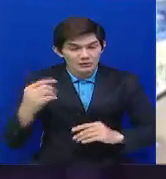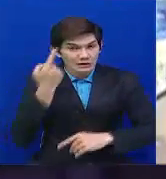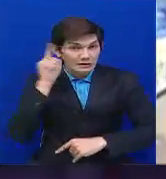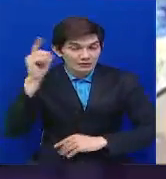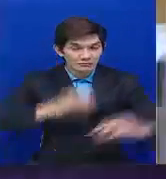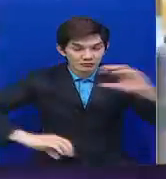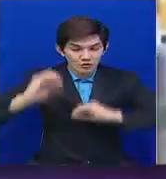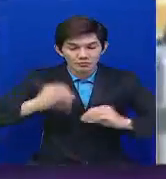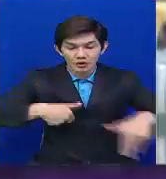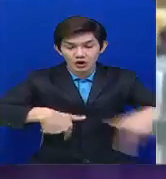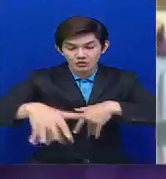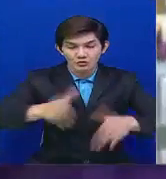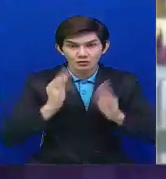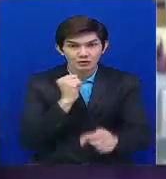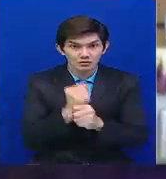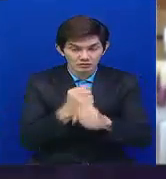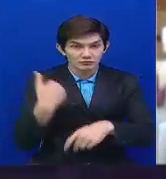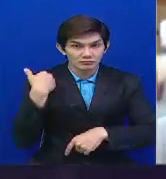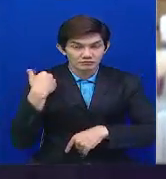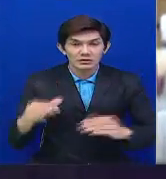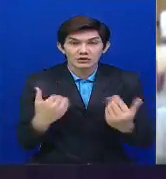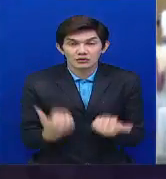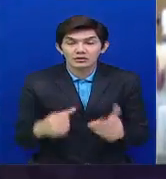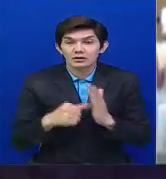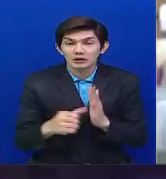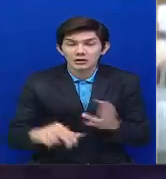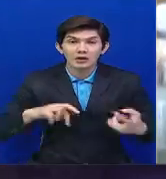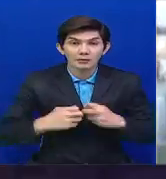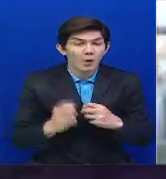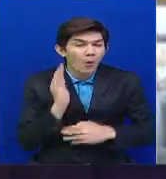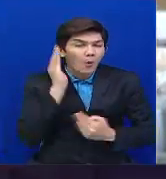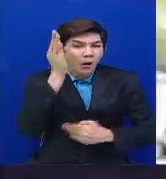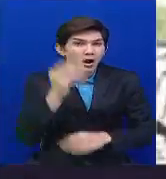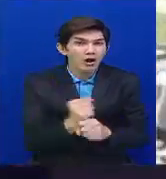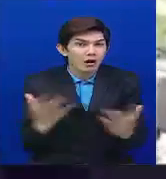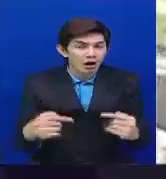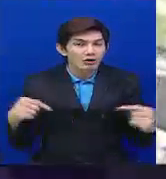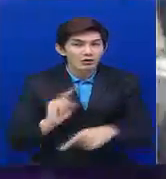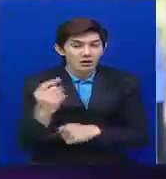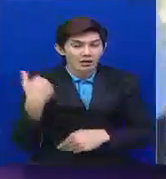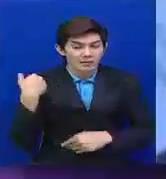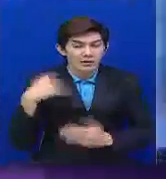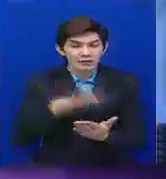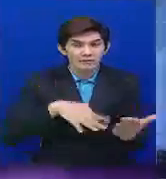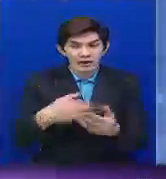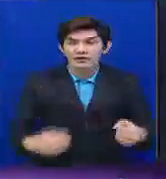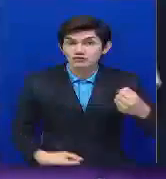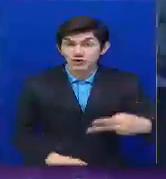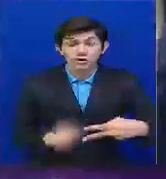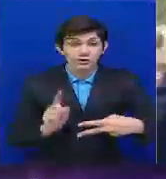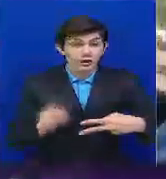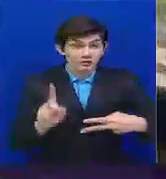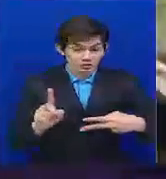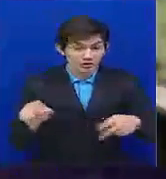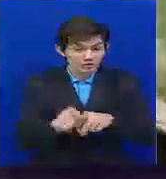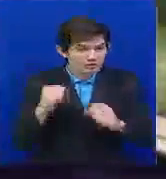ความปลอดภัยของผู้โดยสารและเจ้าหน้าที่สำหรับการแก้ไขปัญหาระยะยาวนะคะจะเน้นดำเนินการ2มาตรการด้วยกันคือมาตรการเ